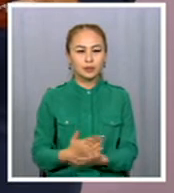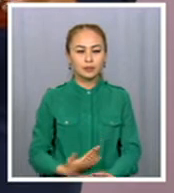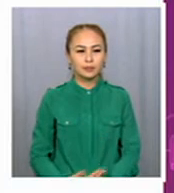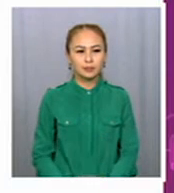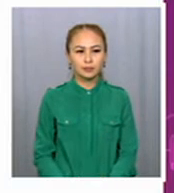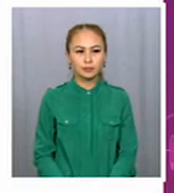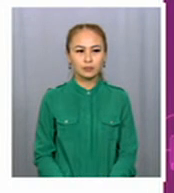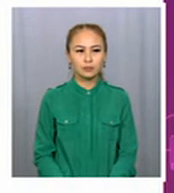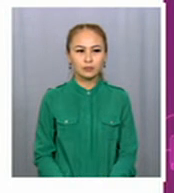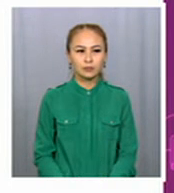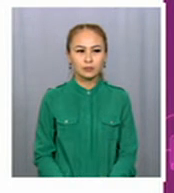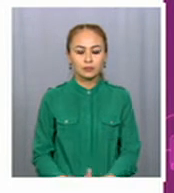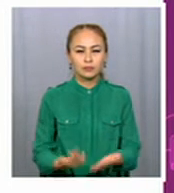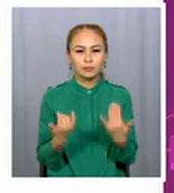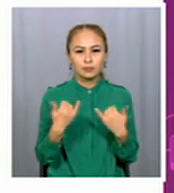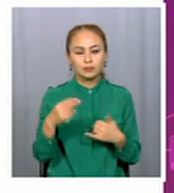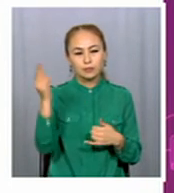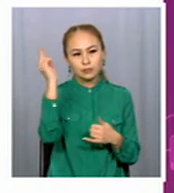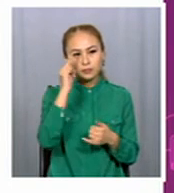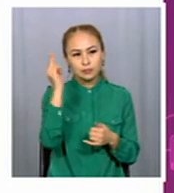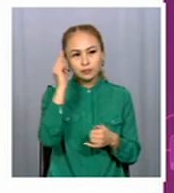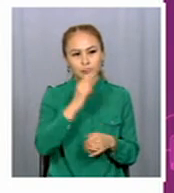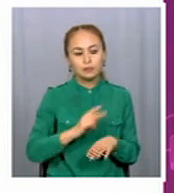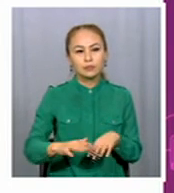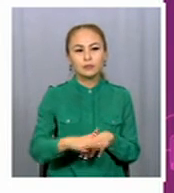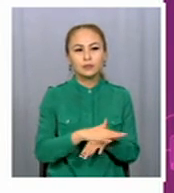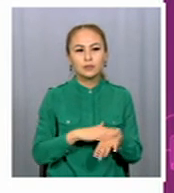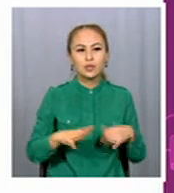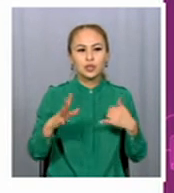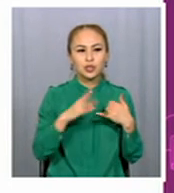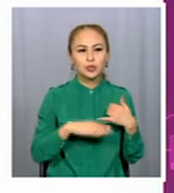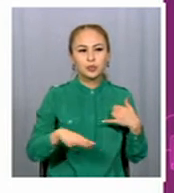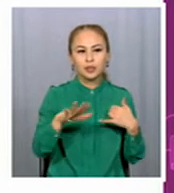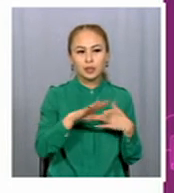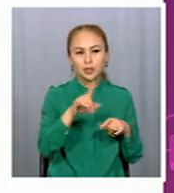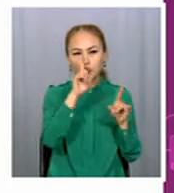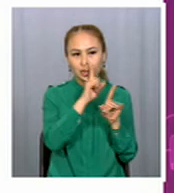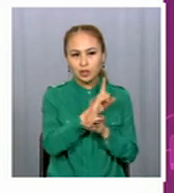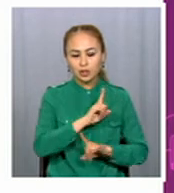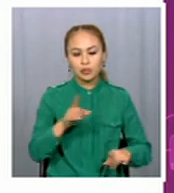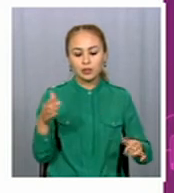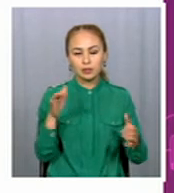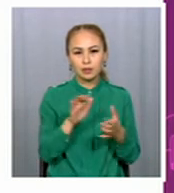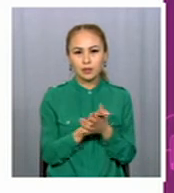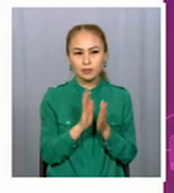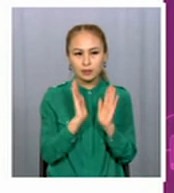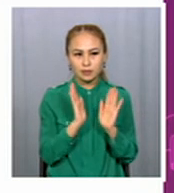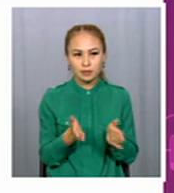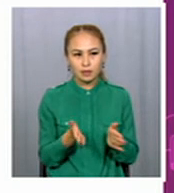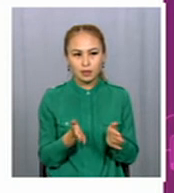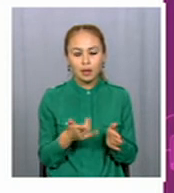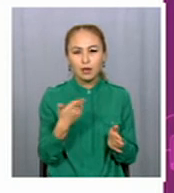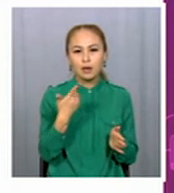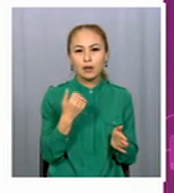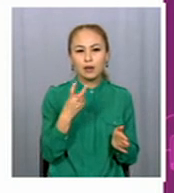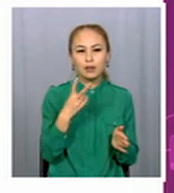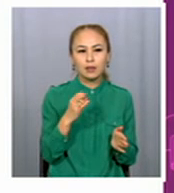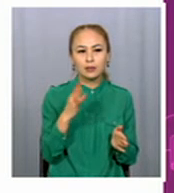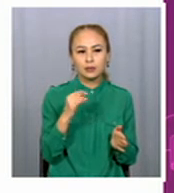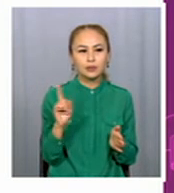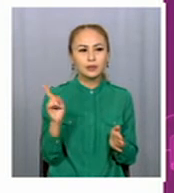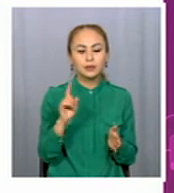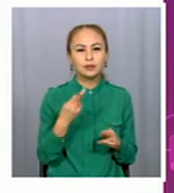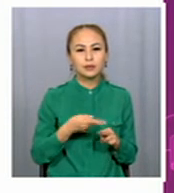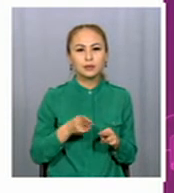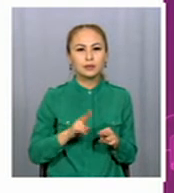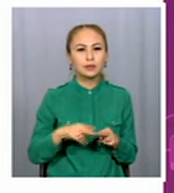бар? Бүгінгі сабақта еліміздің жер бедерінің ерекшелігімен танысасыңдар,